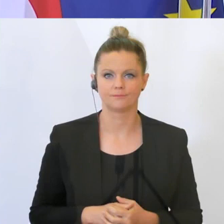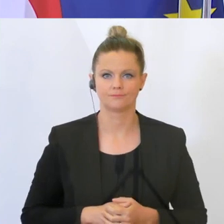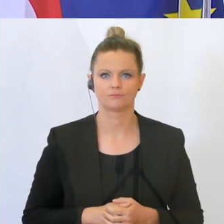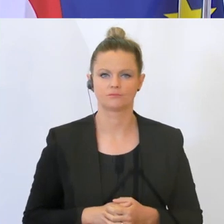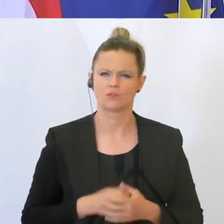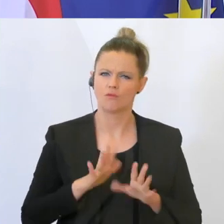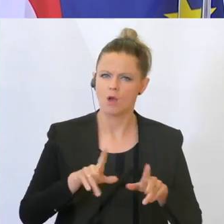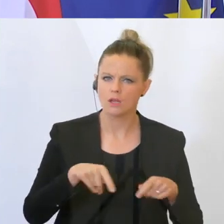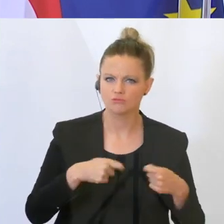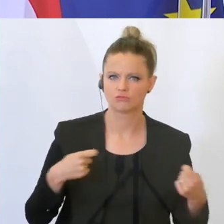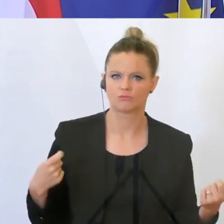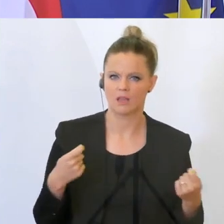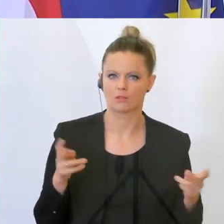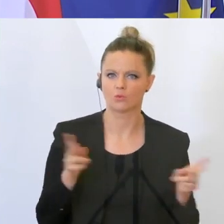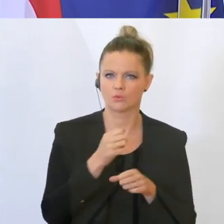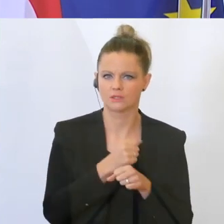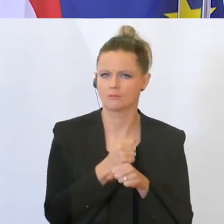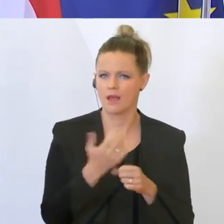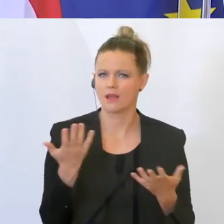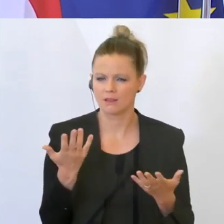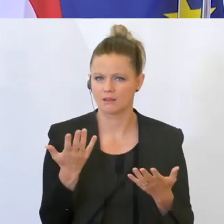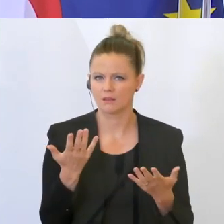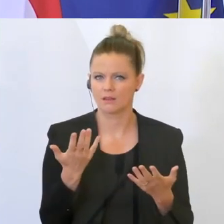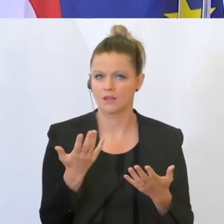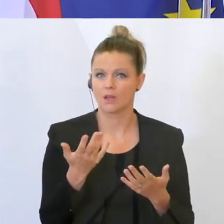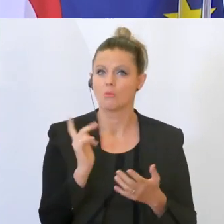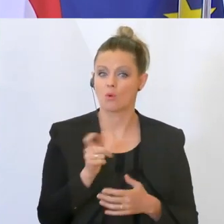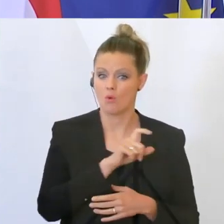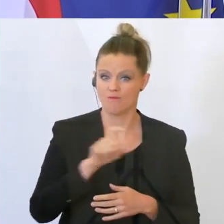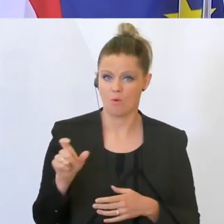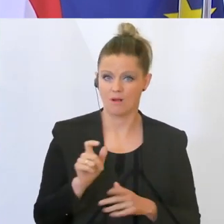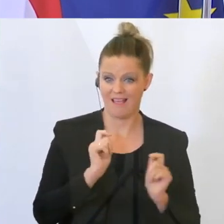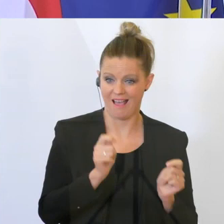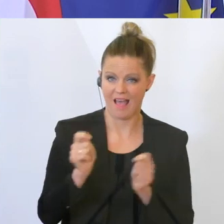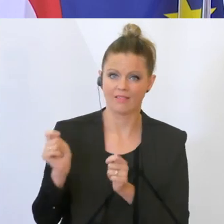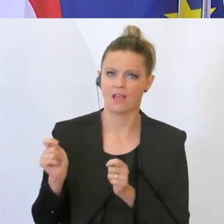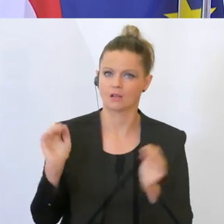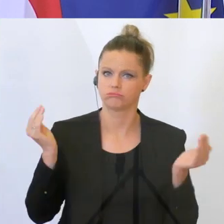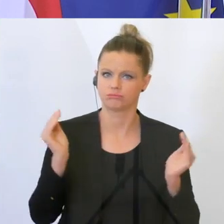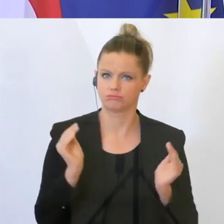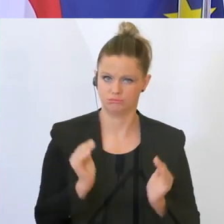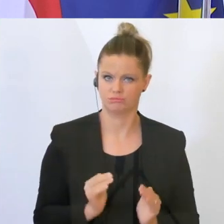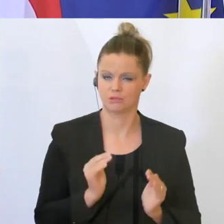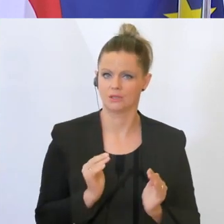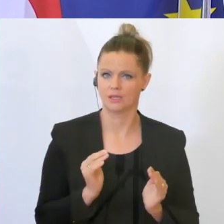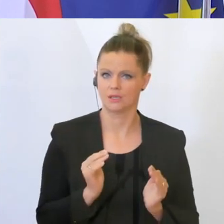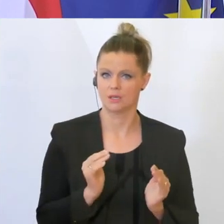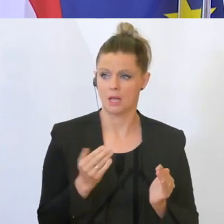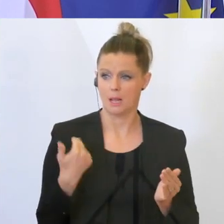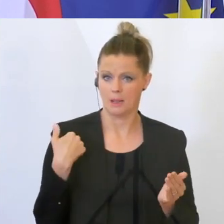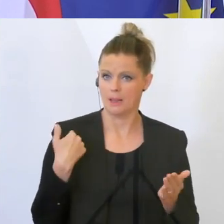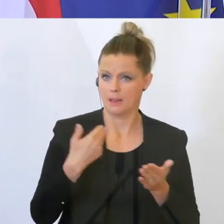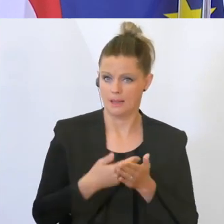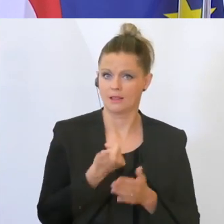Entspannung verzeichnen wir bei der Kurzarbeit, nämlich bei den eingegangenen wöchentlichen Anträgen. ein deutlicher Rückgang ist in der letzten Woche